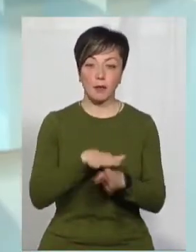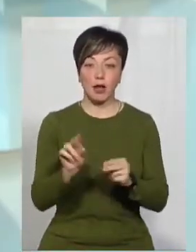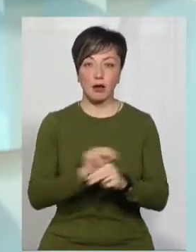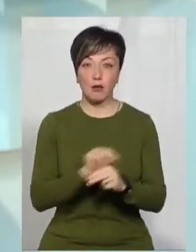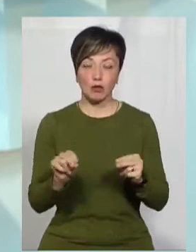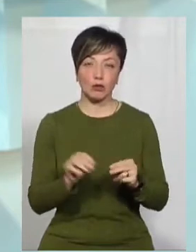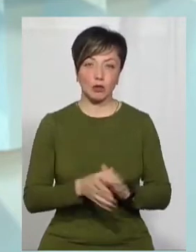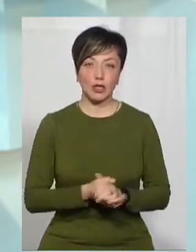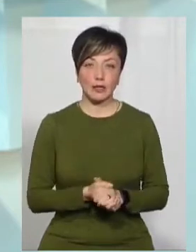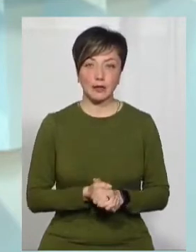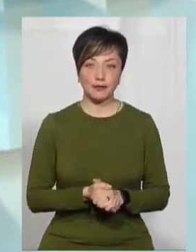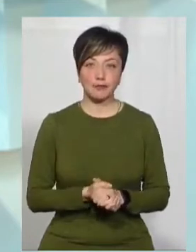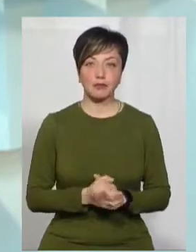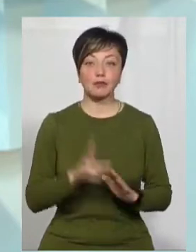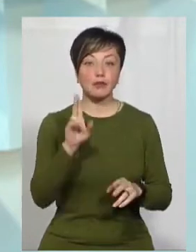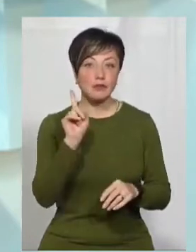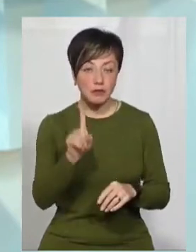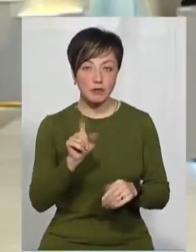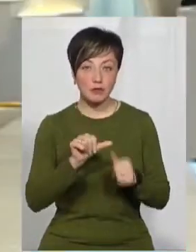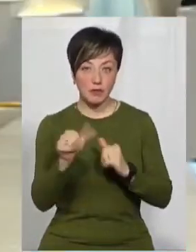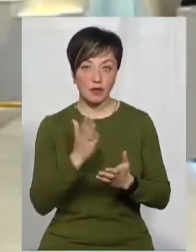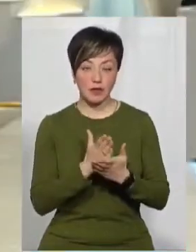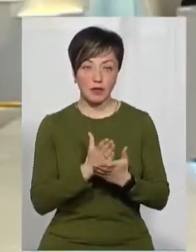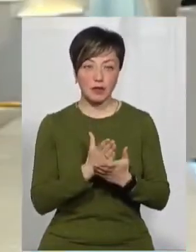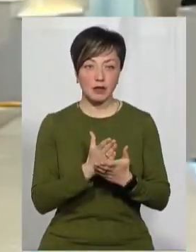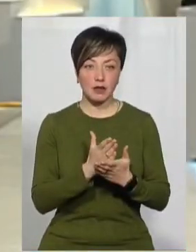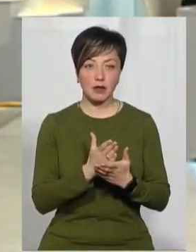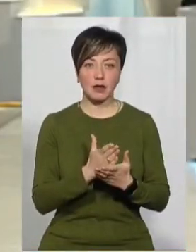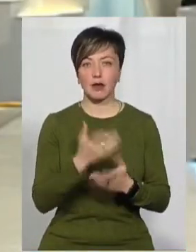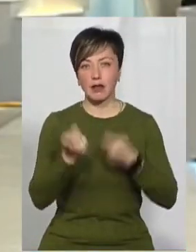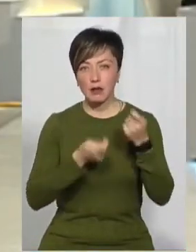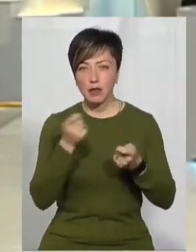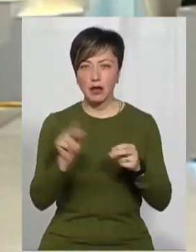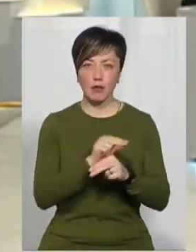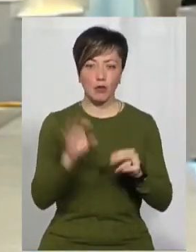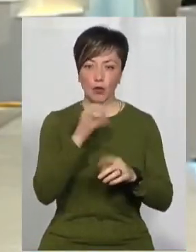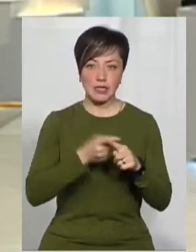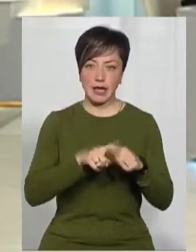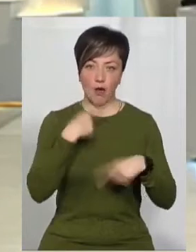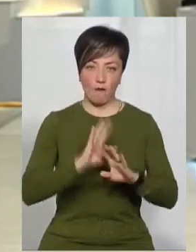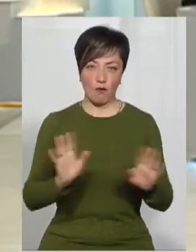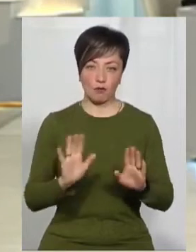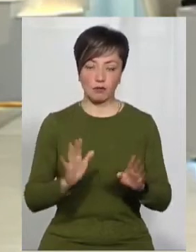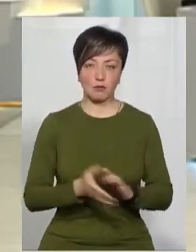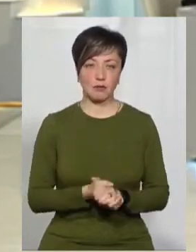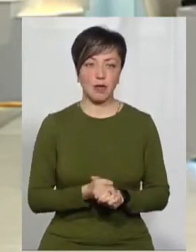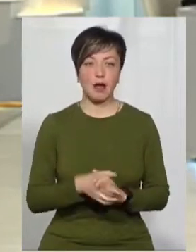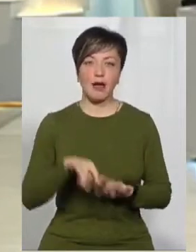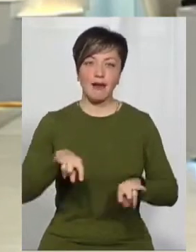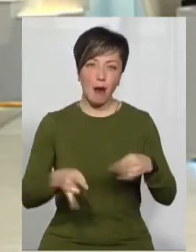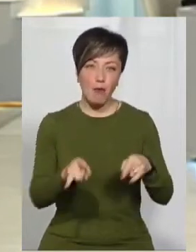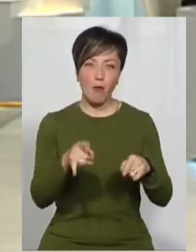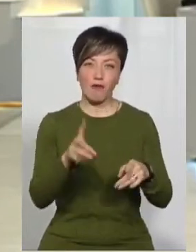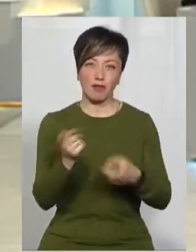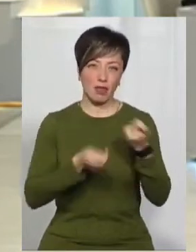і поточного середнього ремонту. Тому що, крім того, є ще ямковий ремонт, дрібний ремонт, ну, ми про нього не говоримо. Тобто, і ці от ремонти ямкові, дрібні, вони